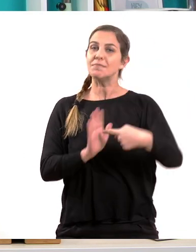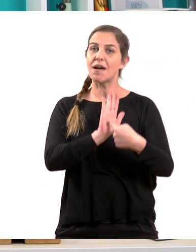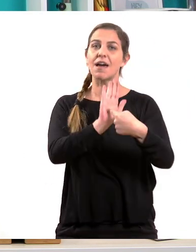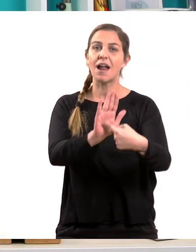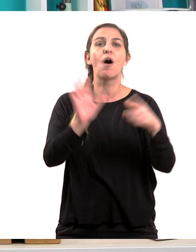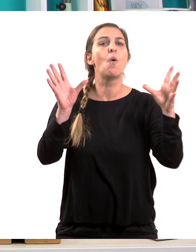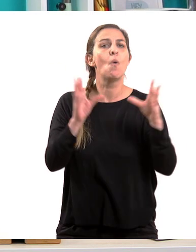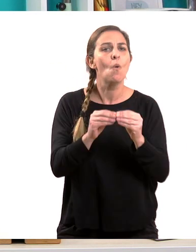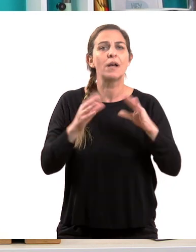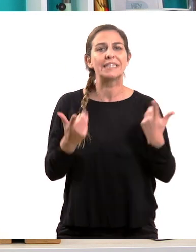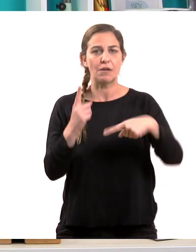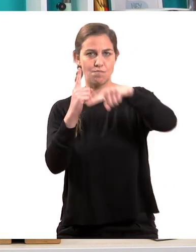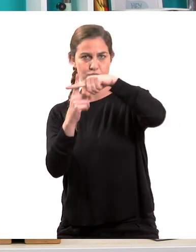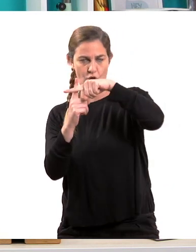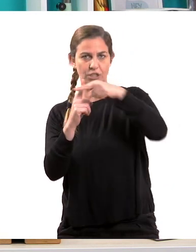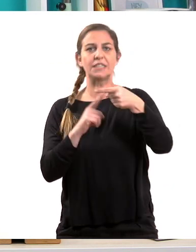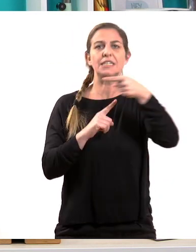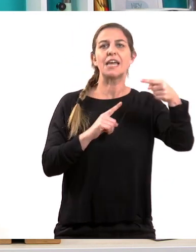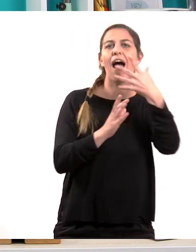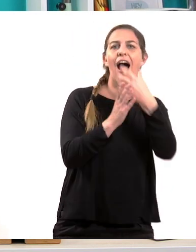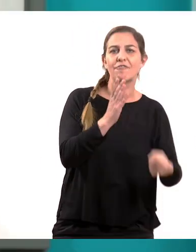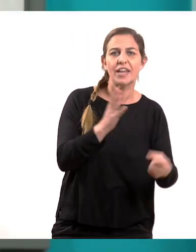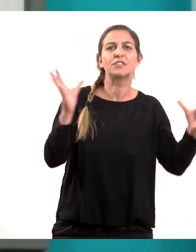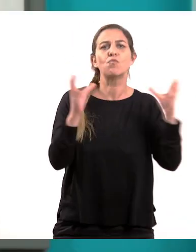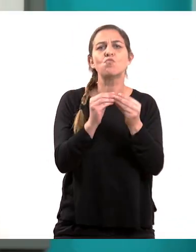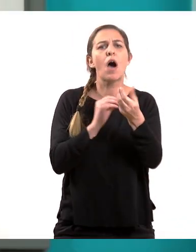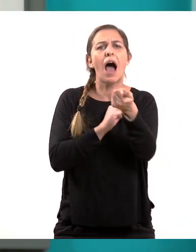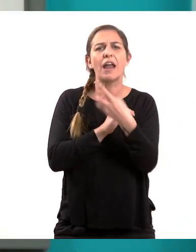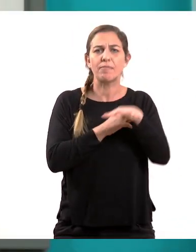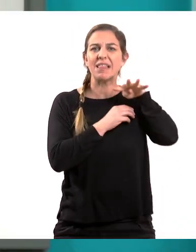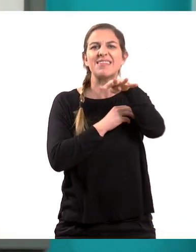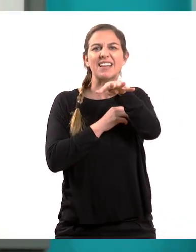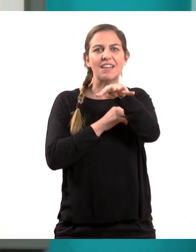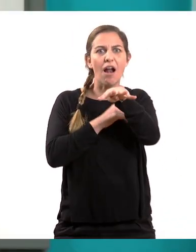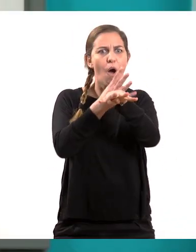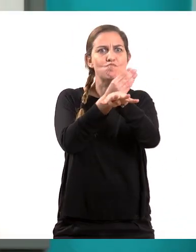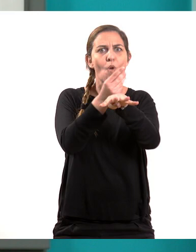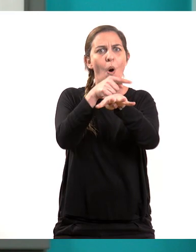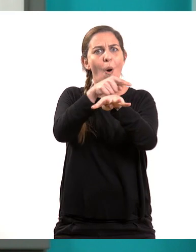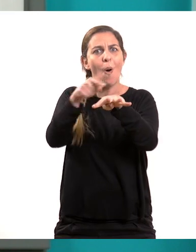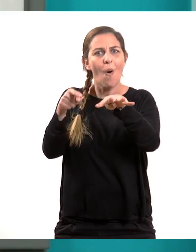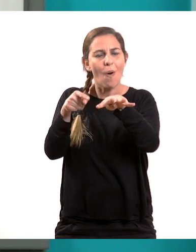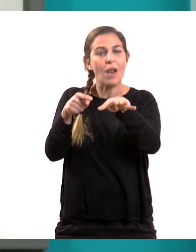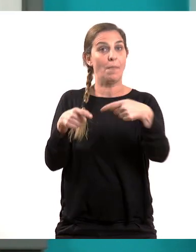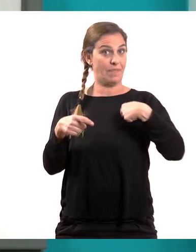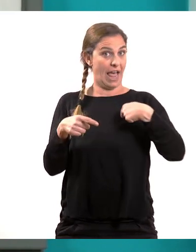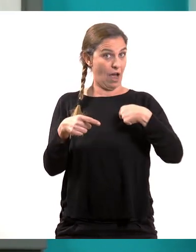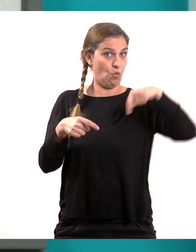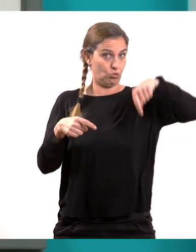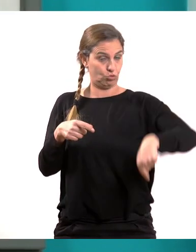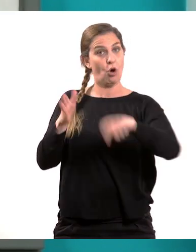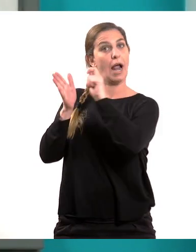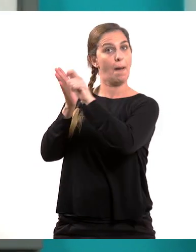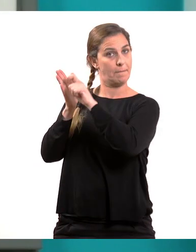προσθέσεις και αφαιρέσεις τετραψήφιων αριθμών, μεγάλων αριθμών. Μέχρι εγώ να γράψω τον τίτλο του μαθήματος